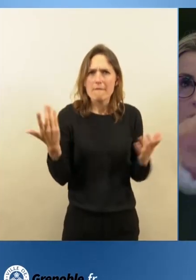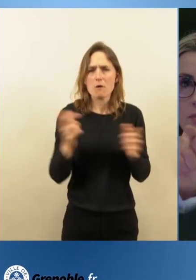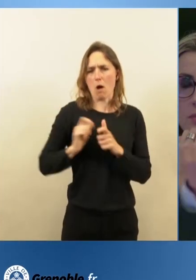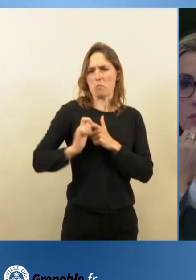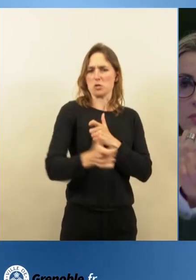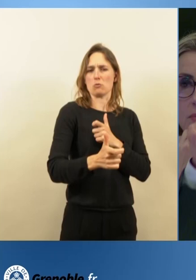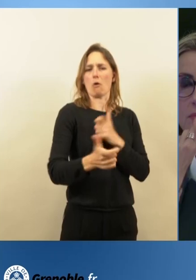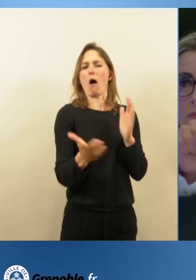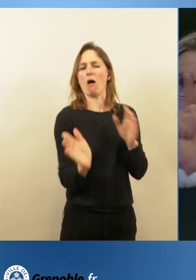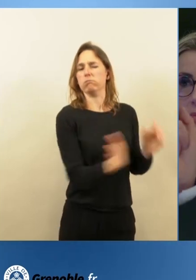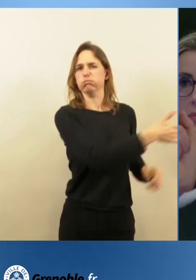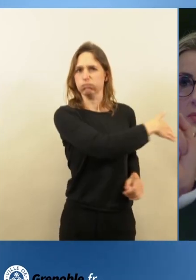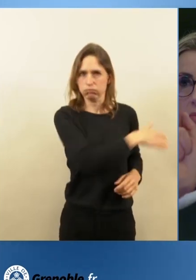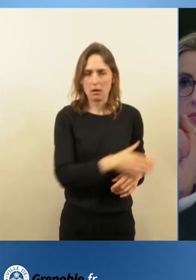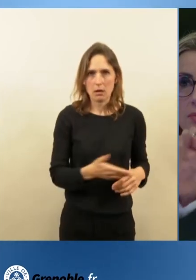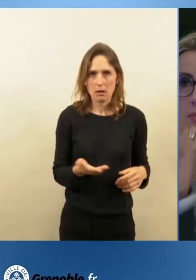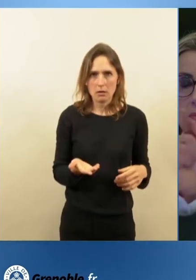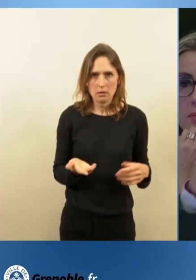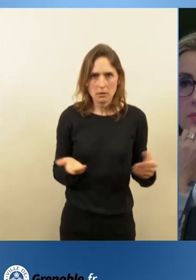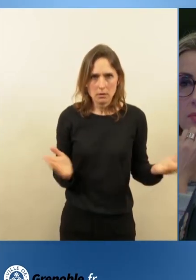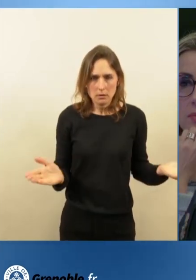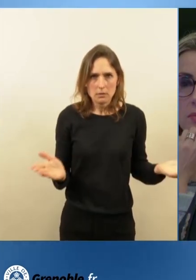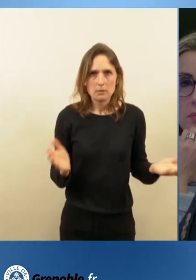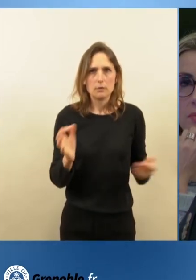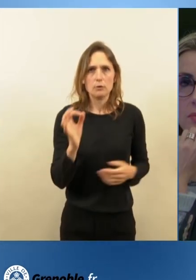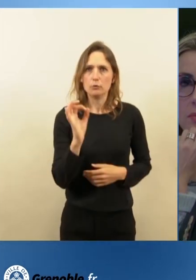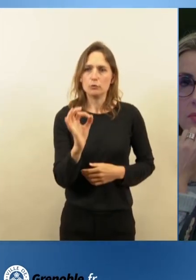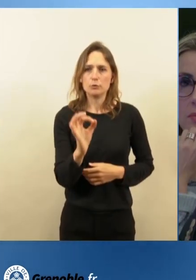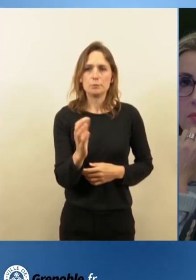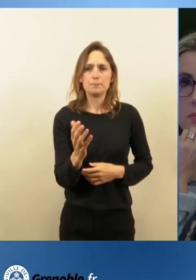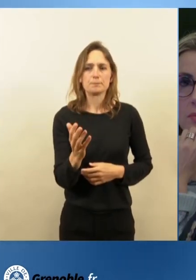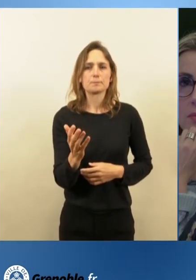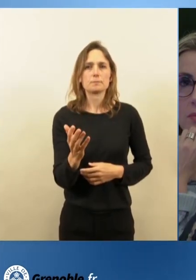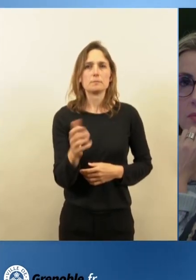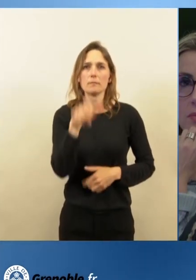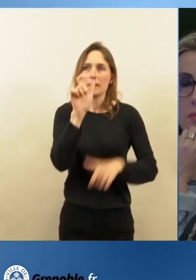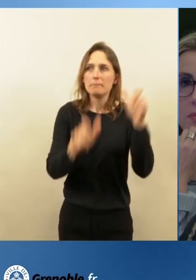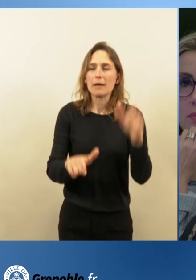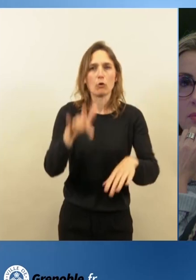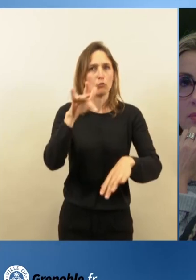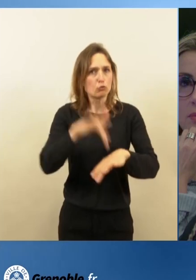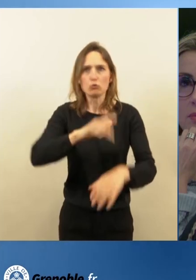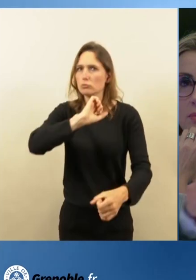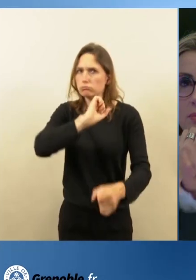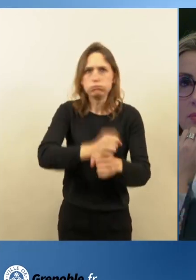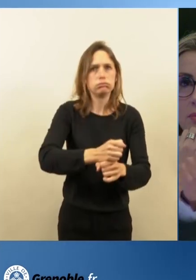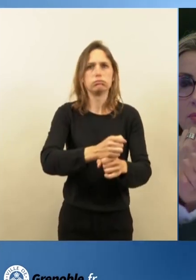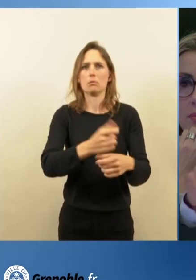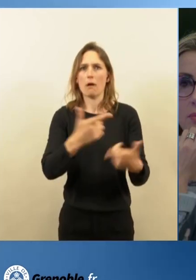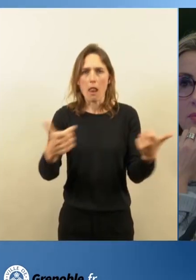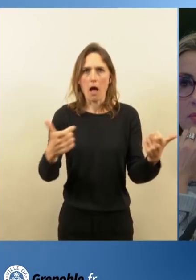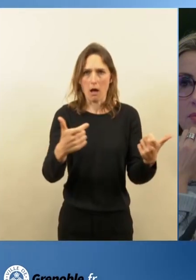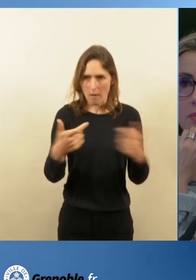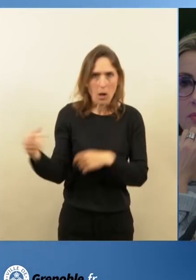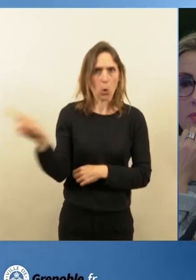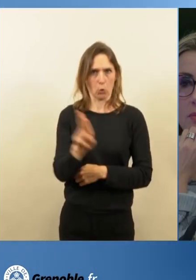sachant que ceci ne devrait pas l'être puisque évidemment les personnes qui ont été condamnées qui ont payé leur peine sans réhabilité sachant